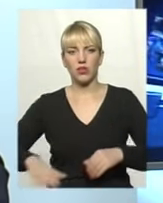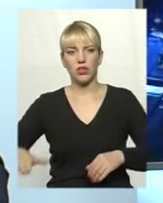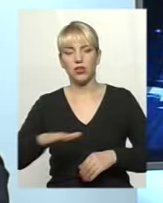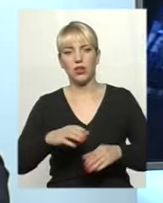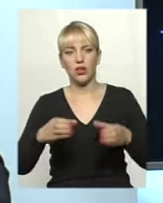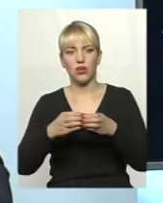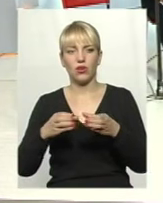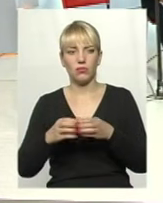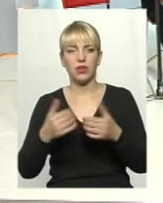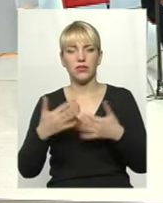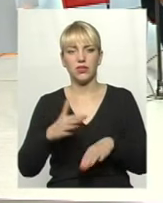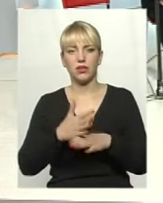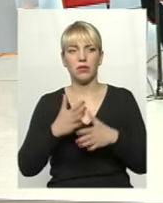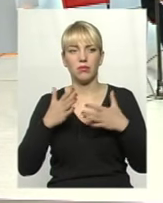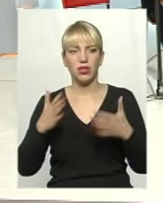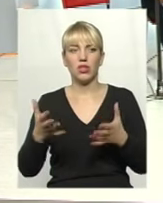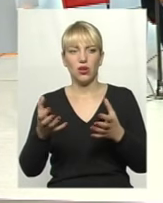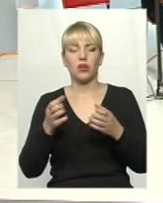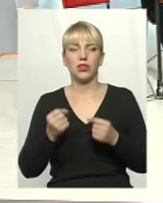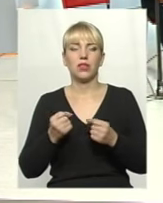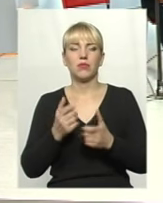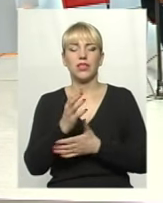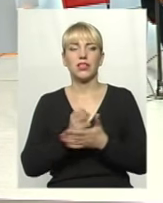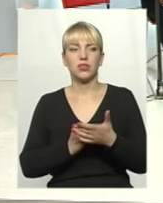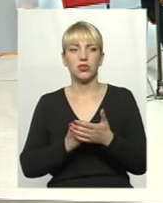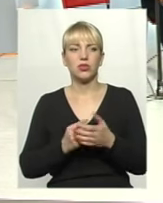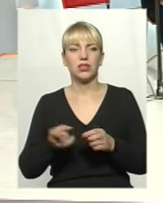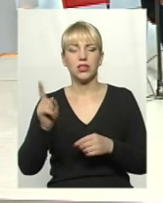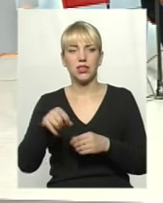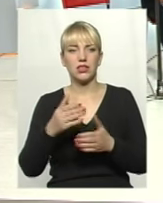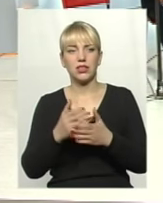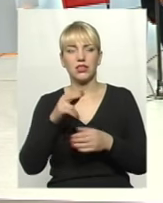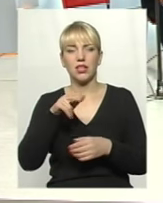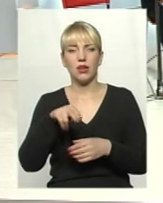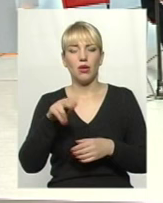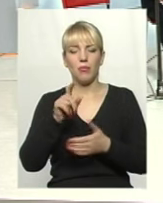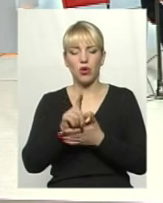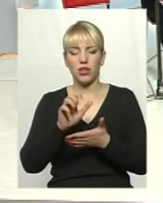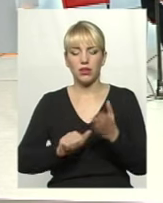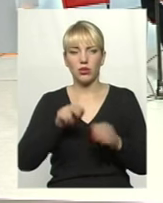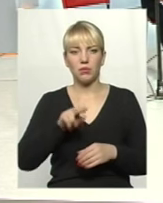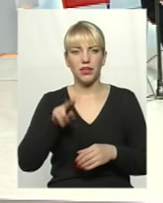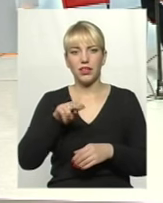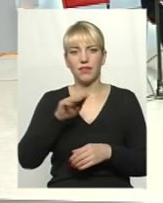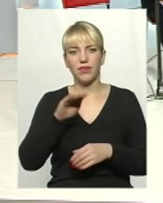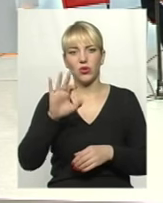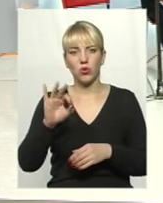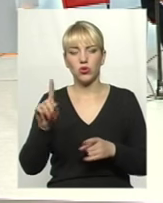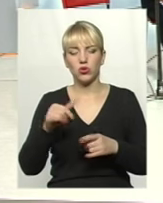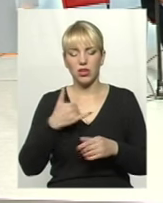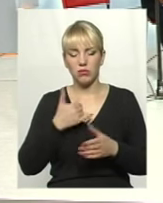Ну, набагато більше отримали ресурс, навіть з податку ПДФО, що нам сьогодні